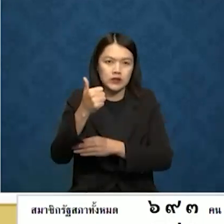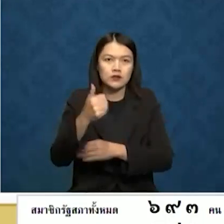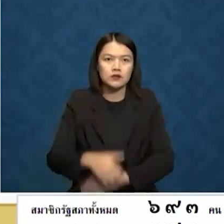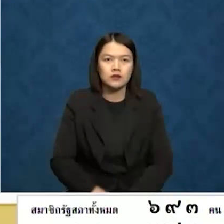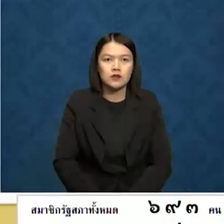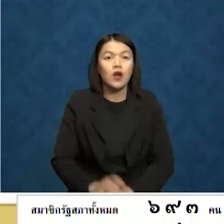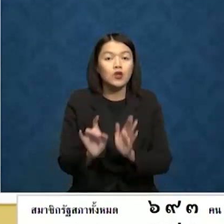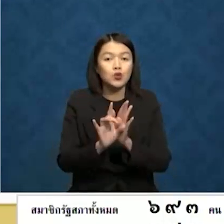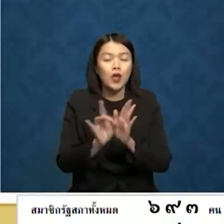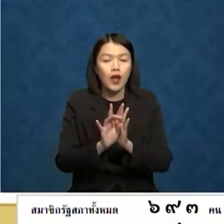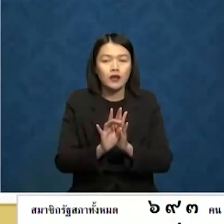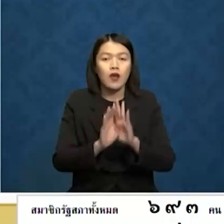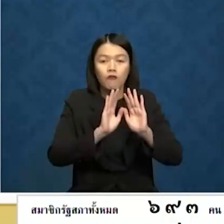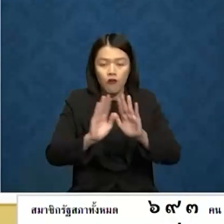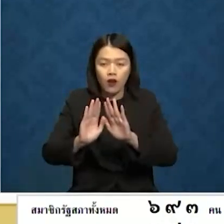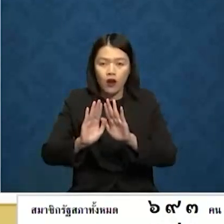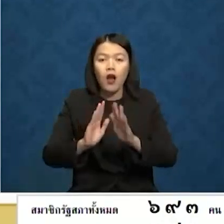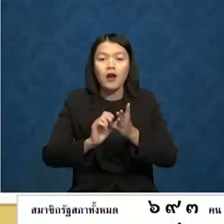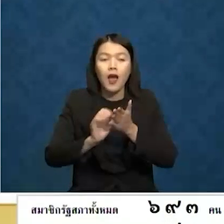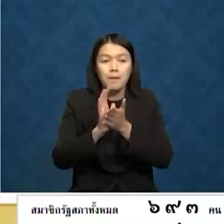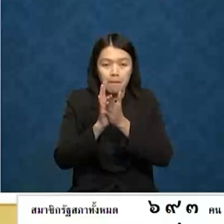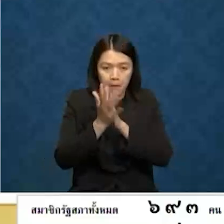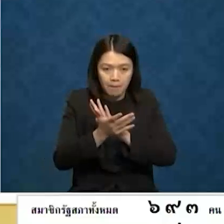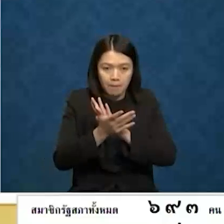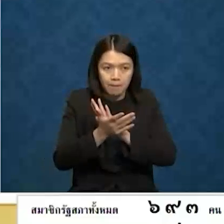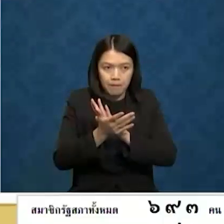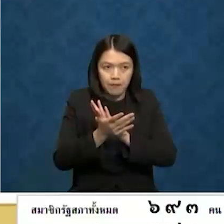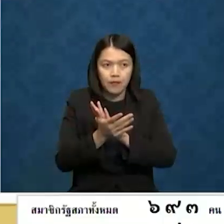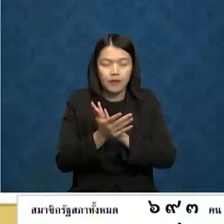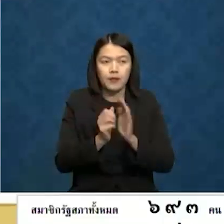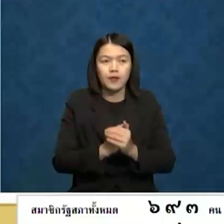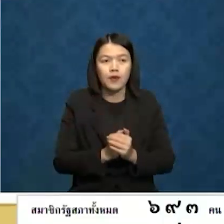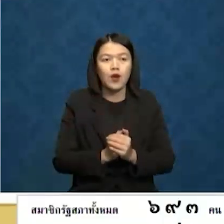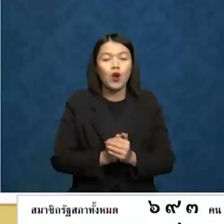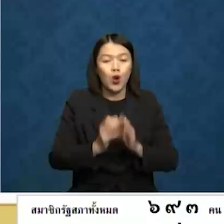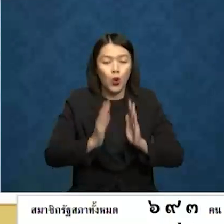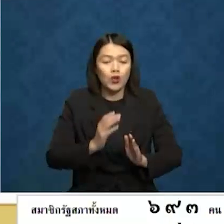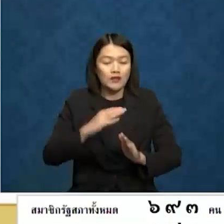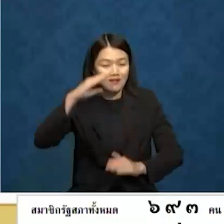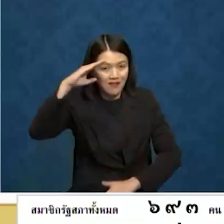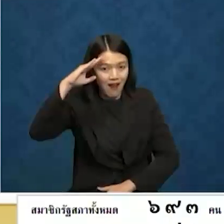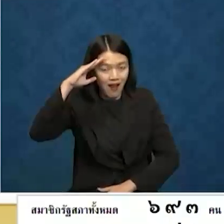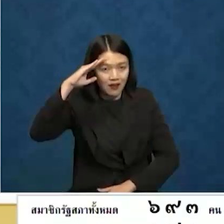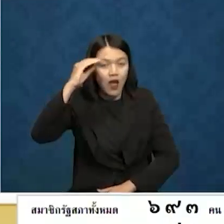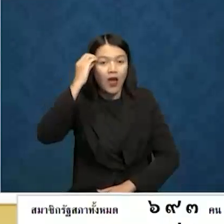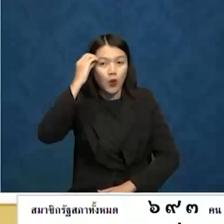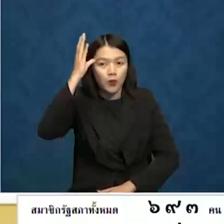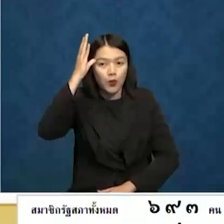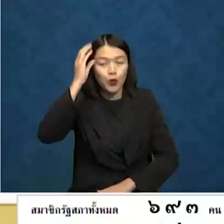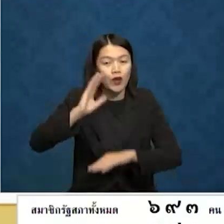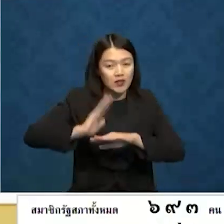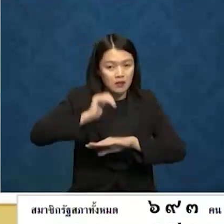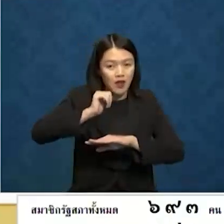ครับสุดท้ายเลยครับในการที่จะเปลี่ยนแปลงเรื่องของพลทหารให้มีความรู้ความสามารถ